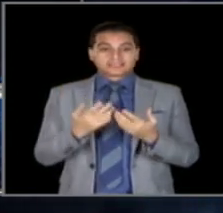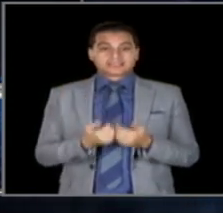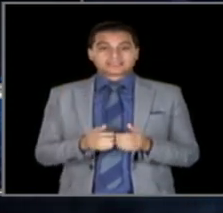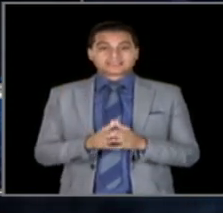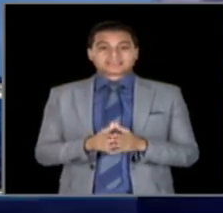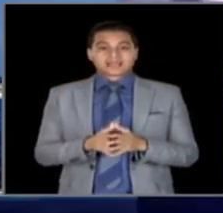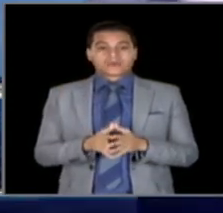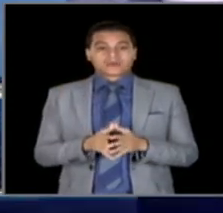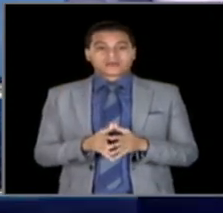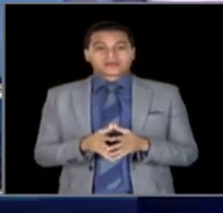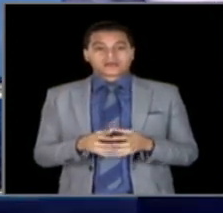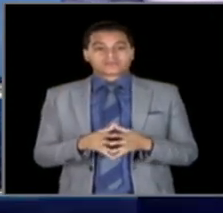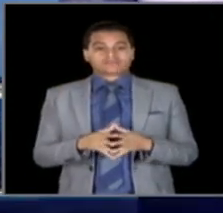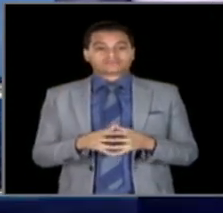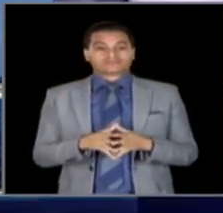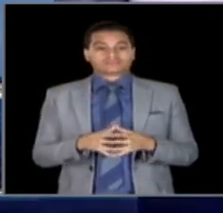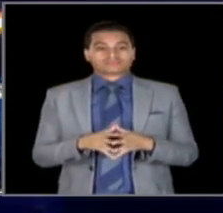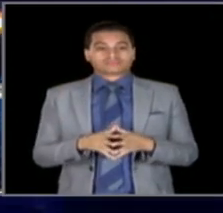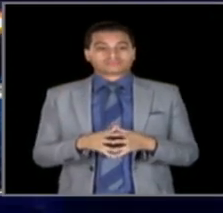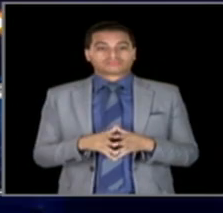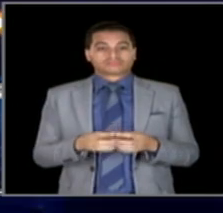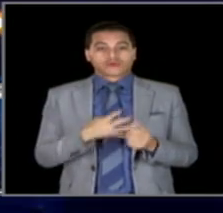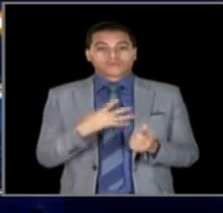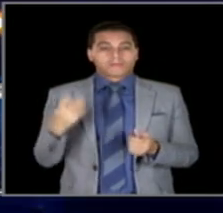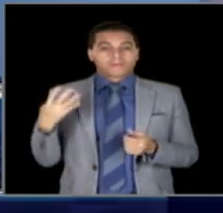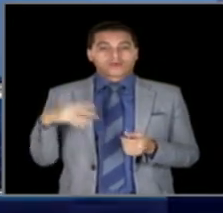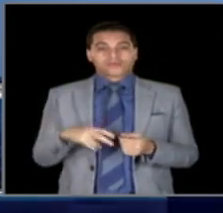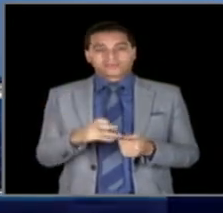44 في 3 + 104/2. إجابتك يا يوسف؟ 484.